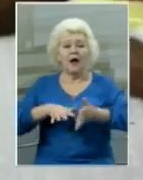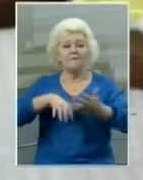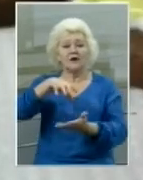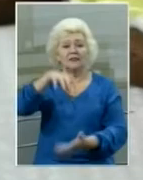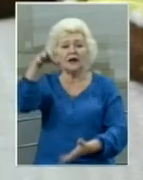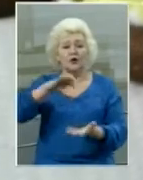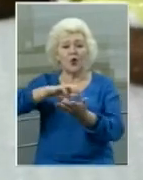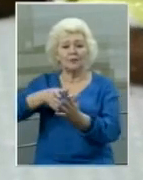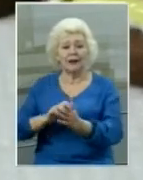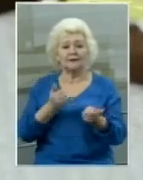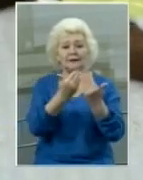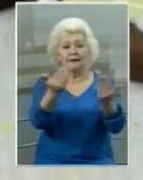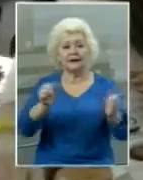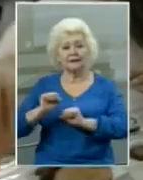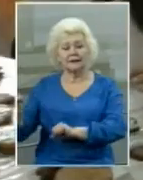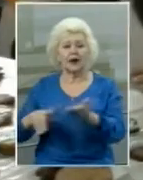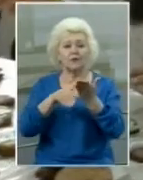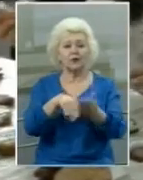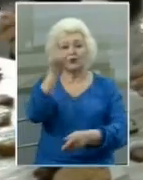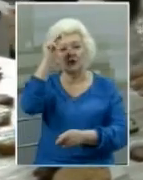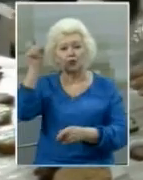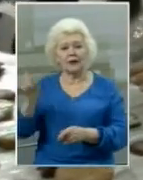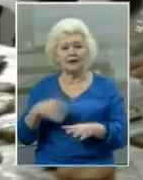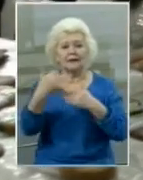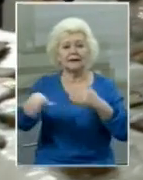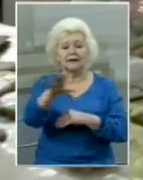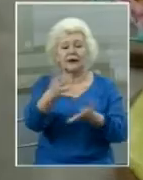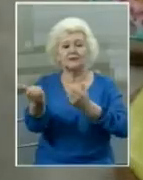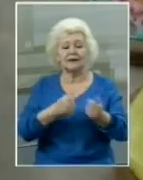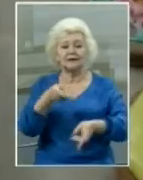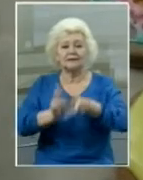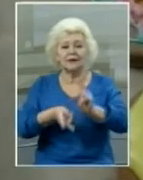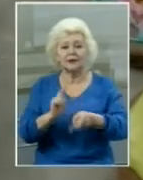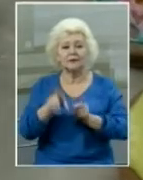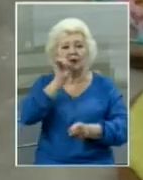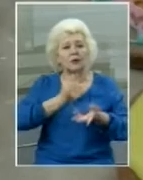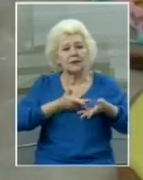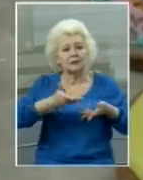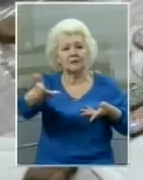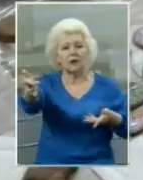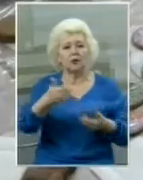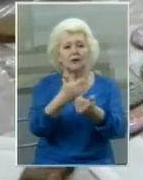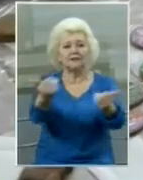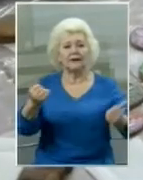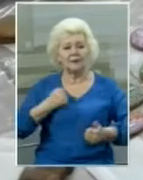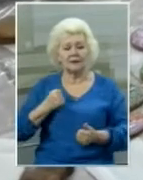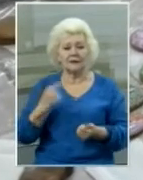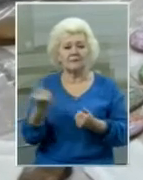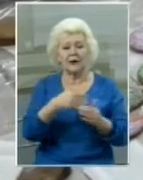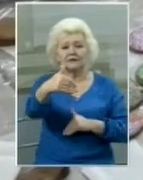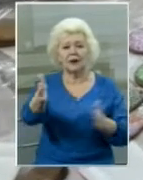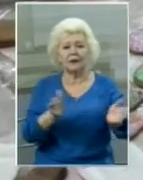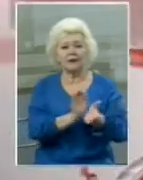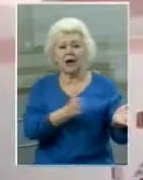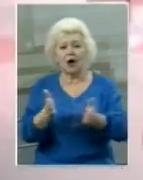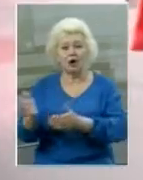Великодній пряник для захисників. Волонтери та школярі Херсона взялись за приготування смаколиків для бійців. Перша партія готова рушити